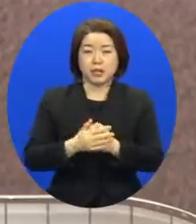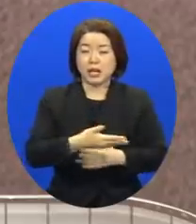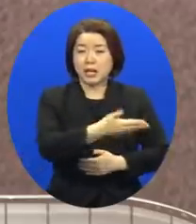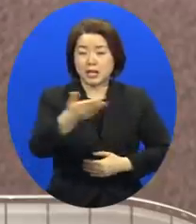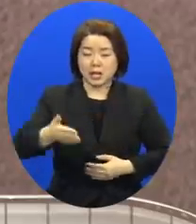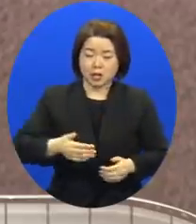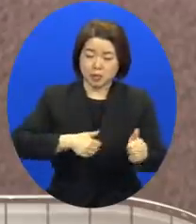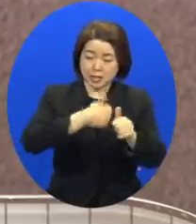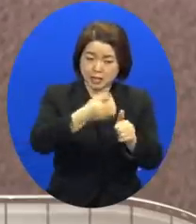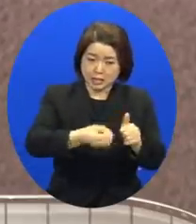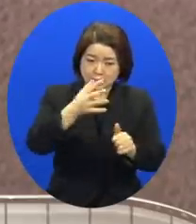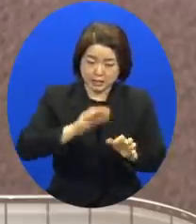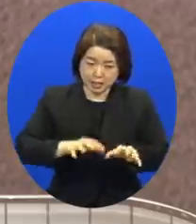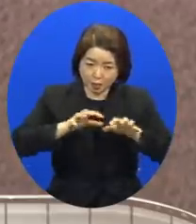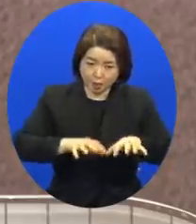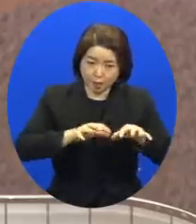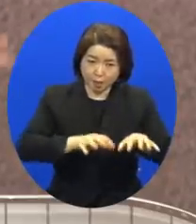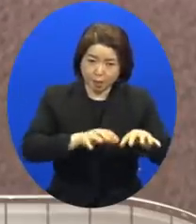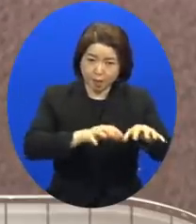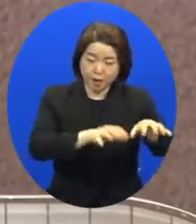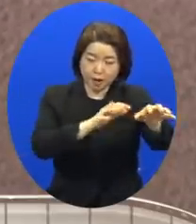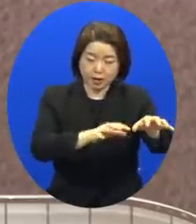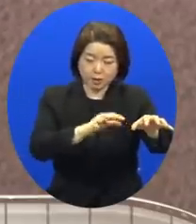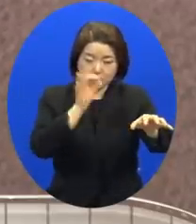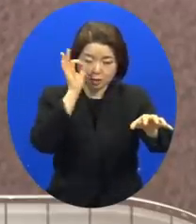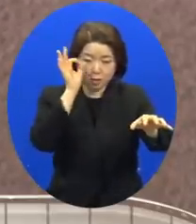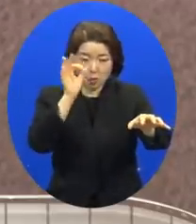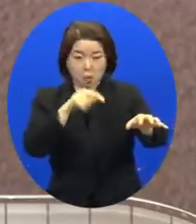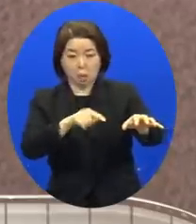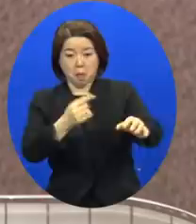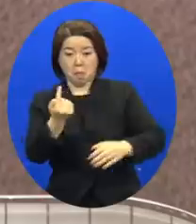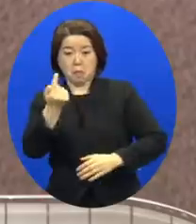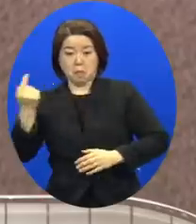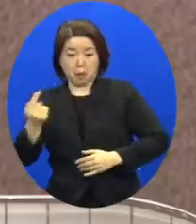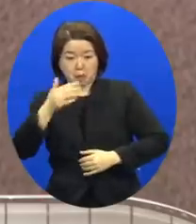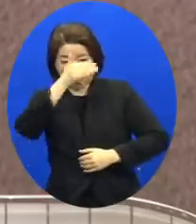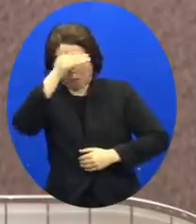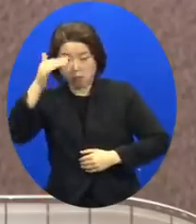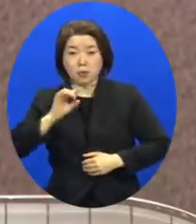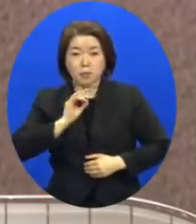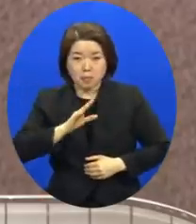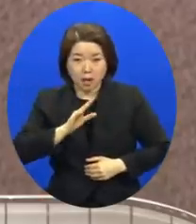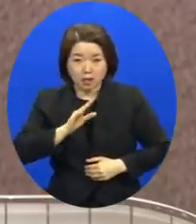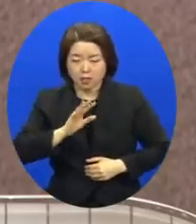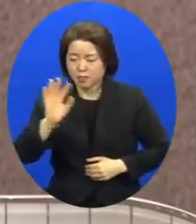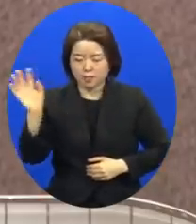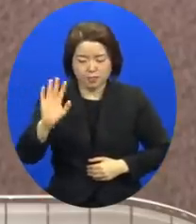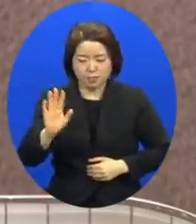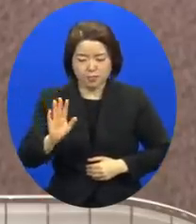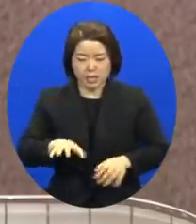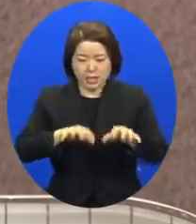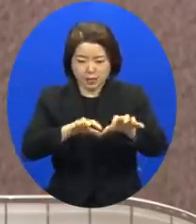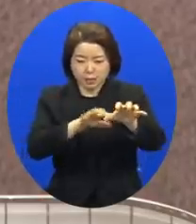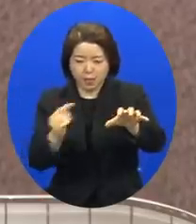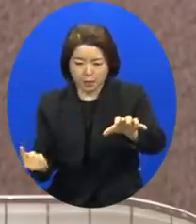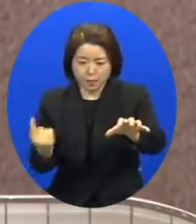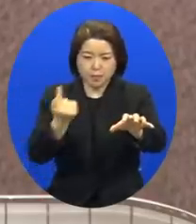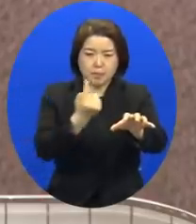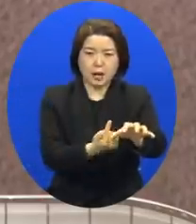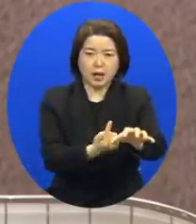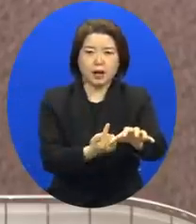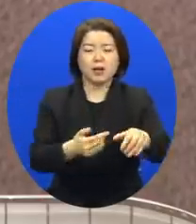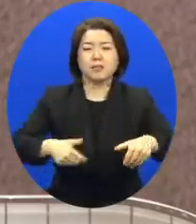행렬을 보면서 구경꾼으로 이끼 를 원하십니까 승리의 대열 속에 들어가야 하는 것입니다